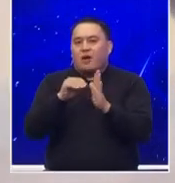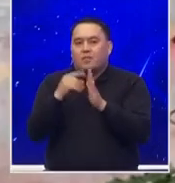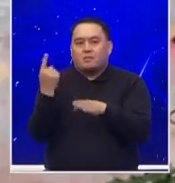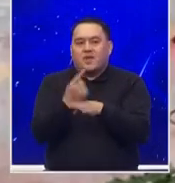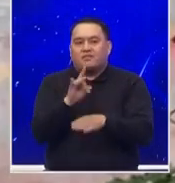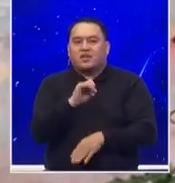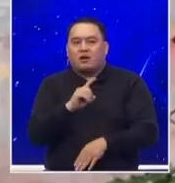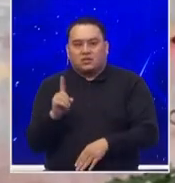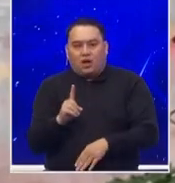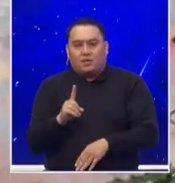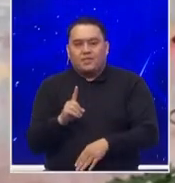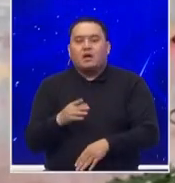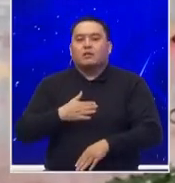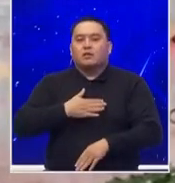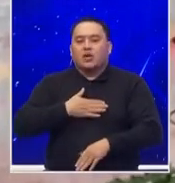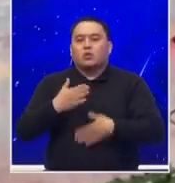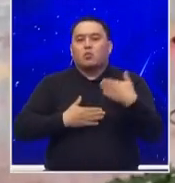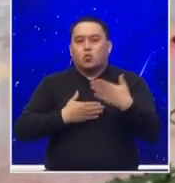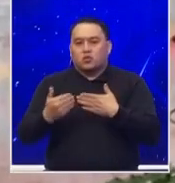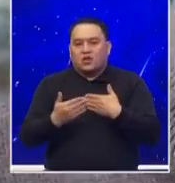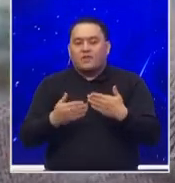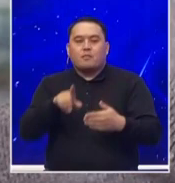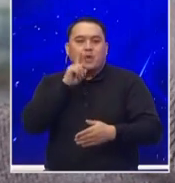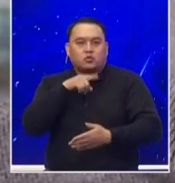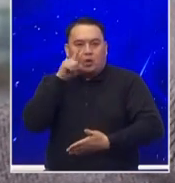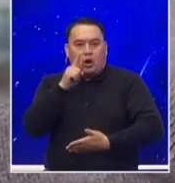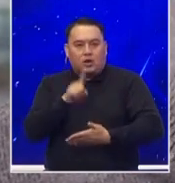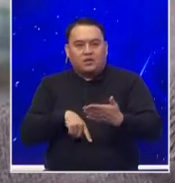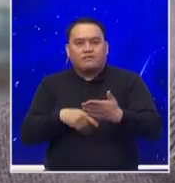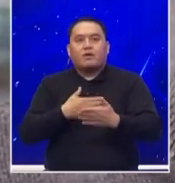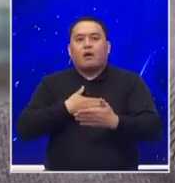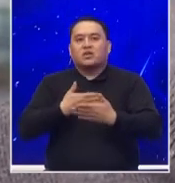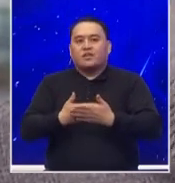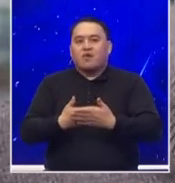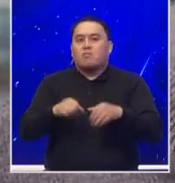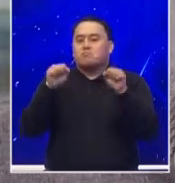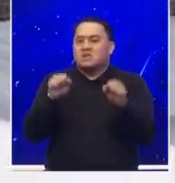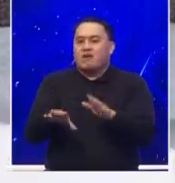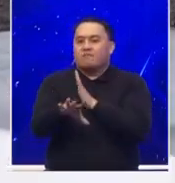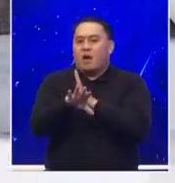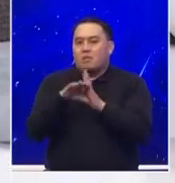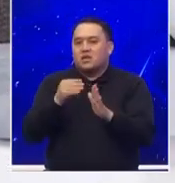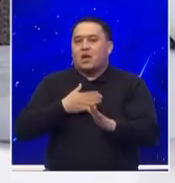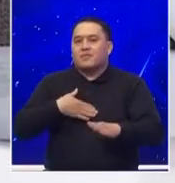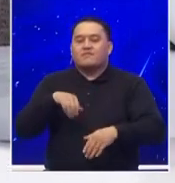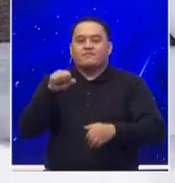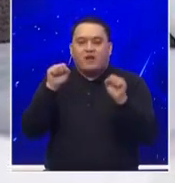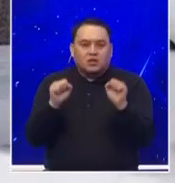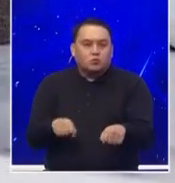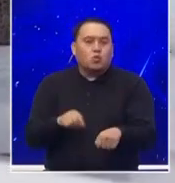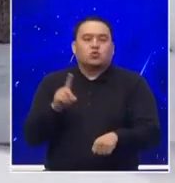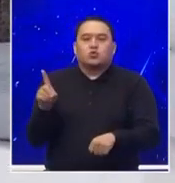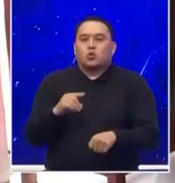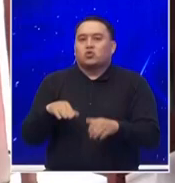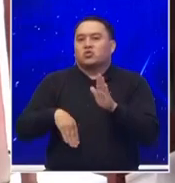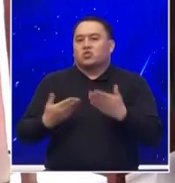первый раз. Будущее в наших руках, уверен молодой активист. Если дано право выбирать, дана возможность сделать